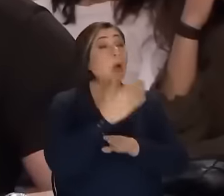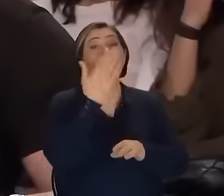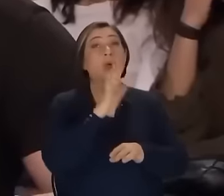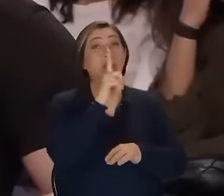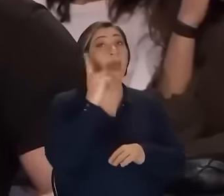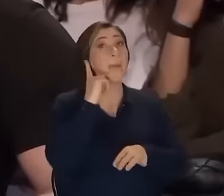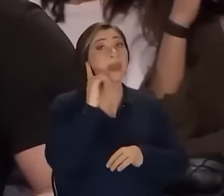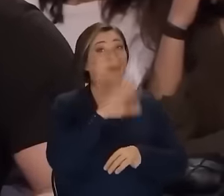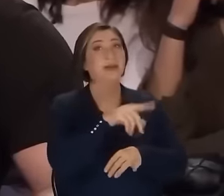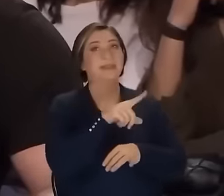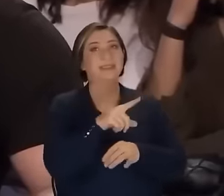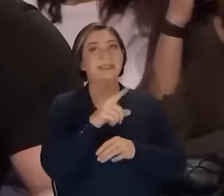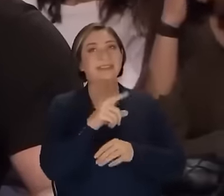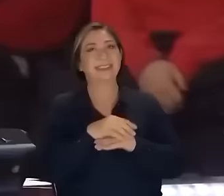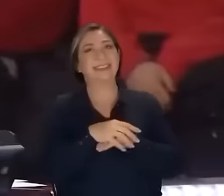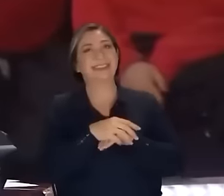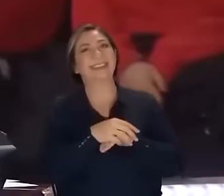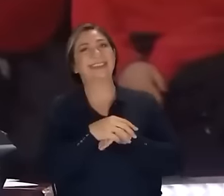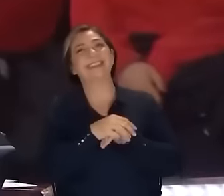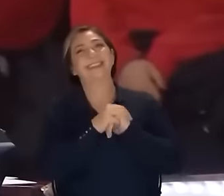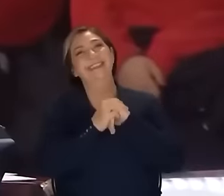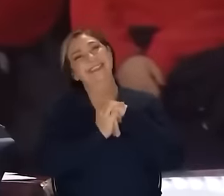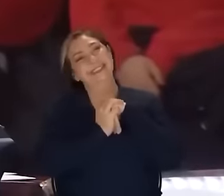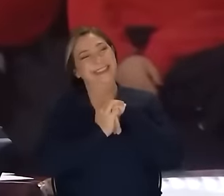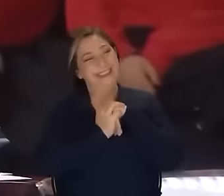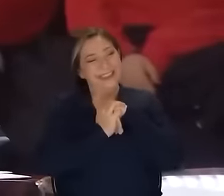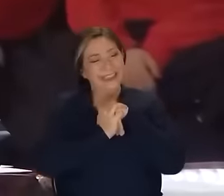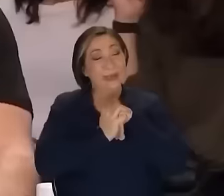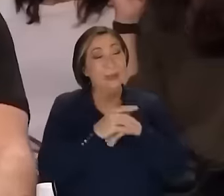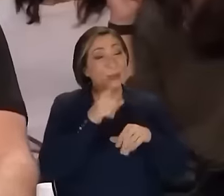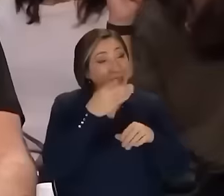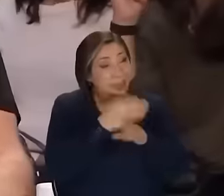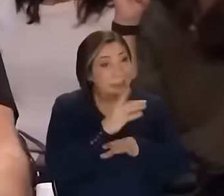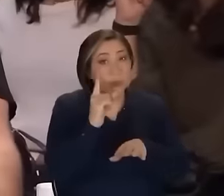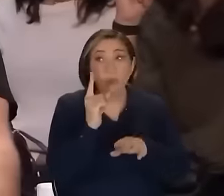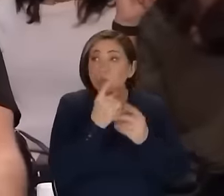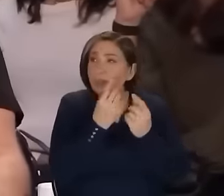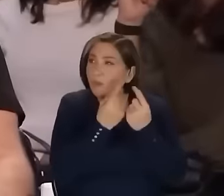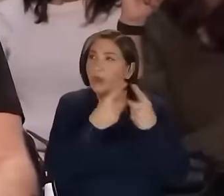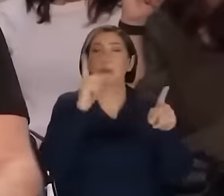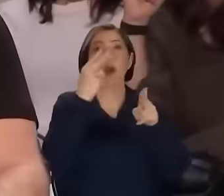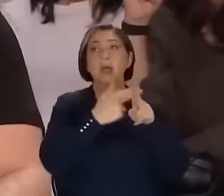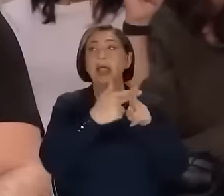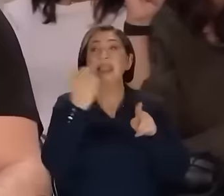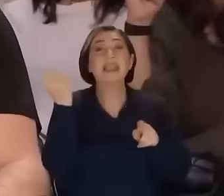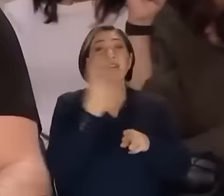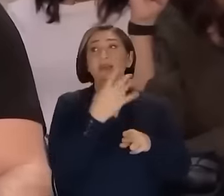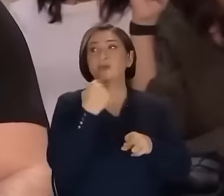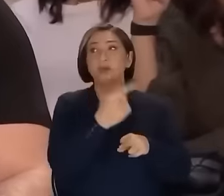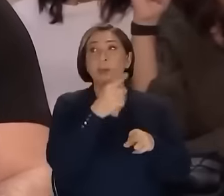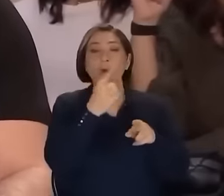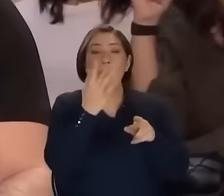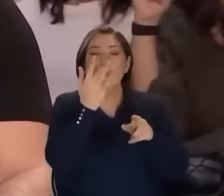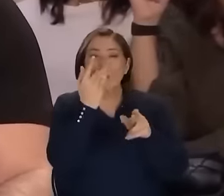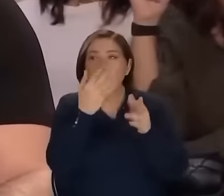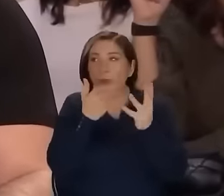Bir haberim var. Ha. Mesela vallahi ya Okan, bu çok çarpıcı bir örnek. Bunu defalarca söyledim. Karambole